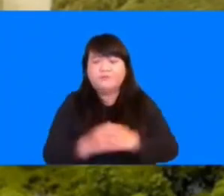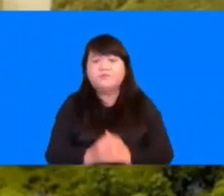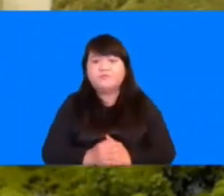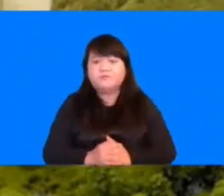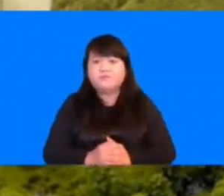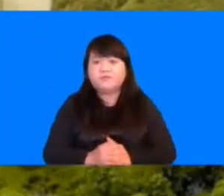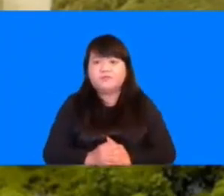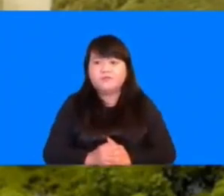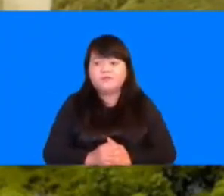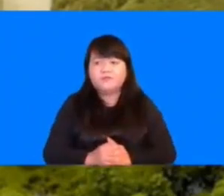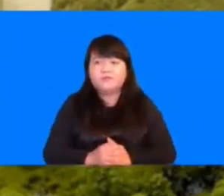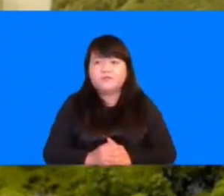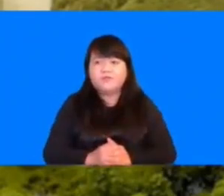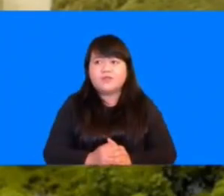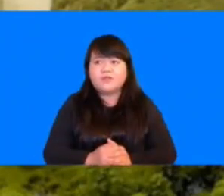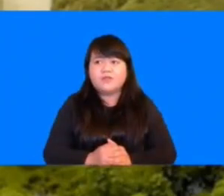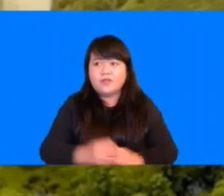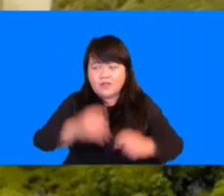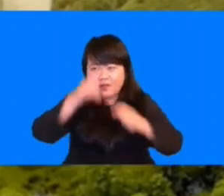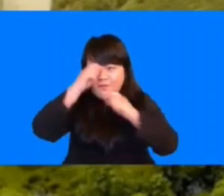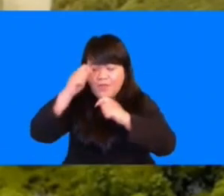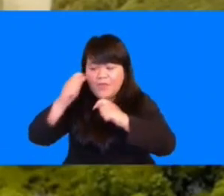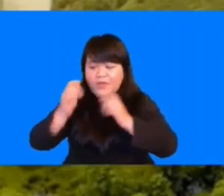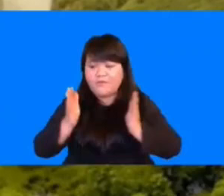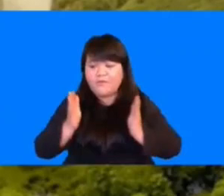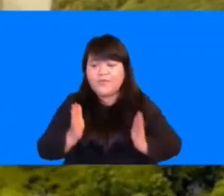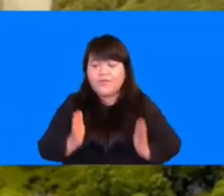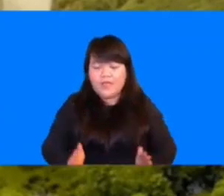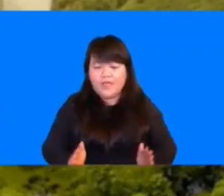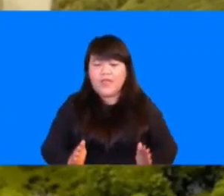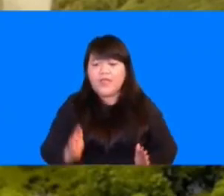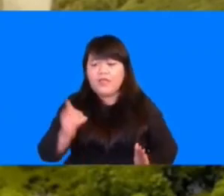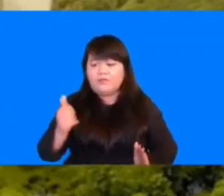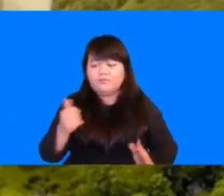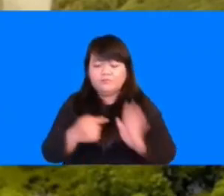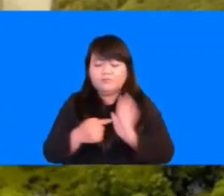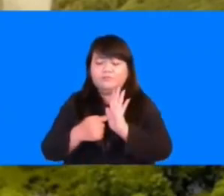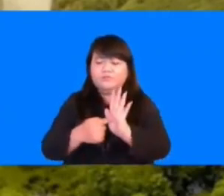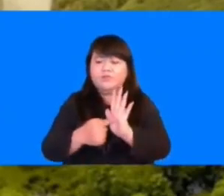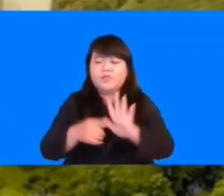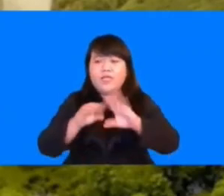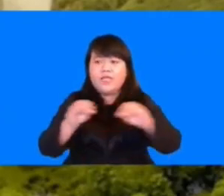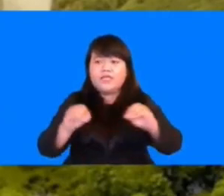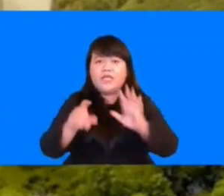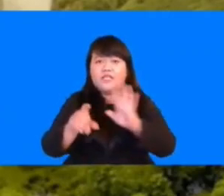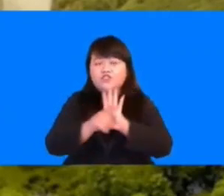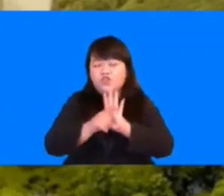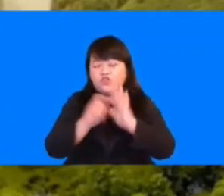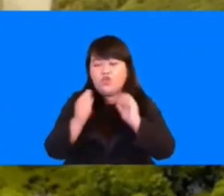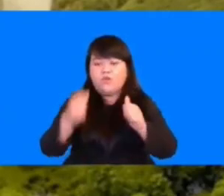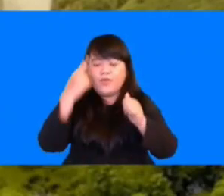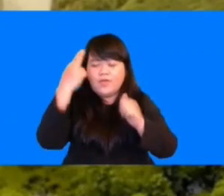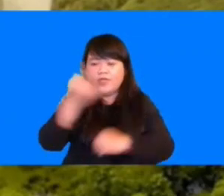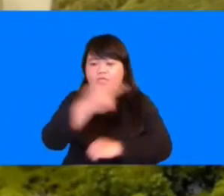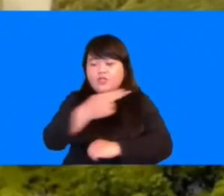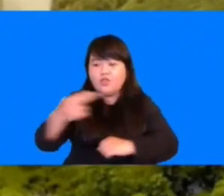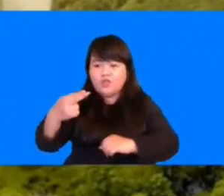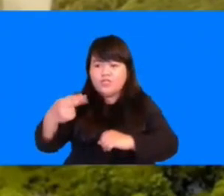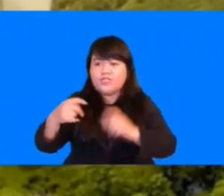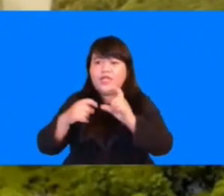itu, penghargaan kepada berbagai pihak yang telah menunjukkan kinerja dan contoh terbaik melalui Indonesia